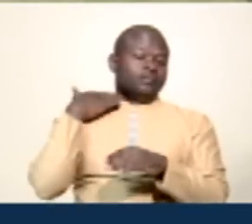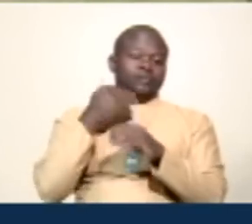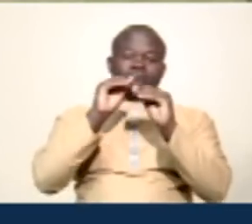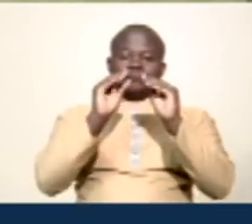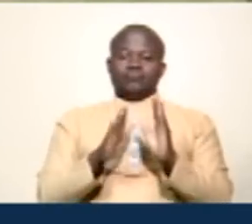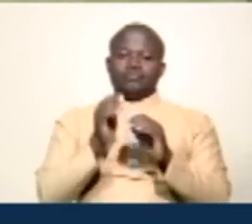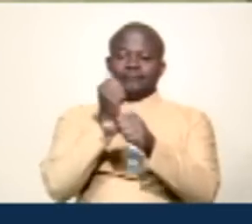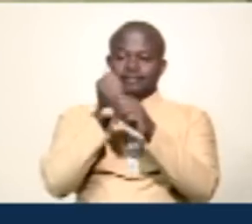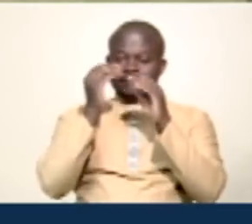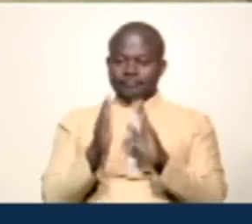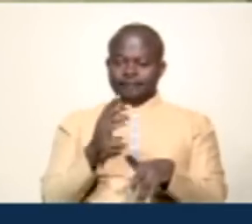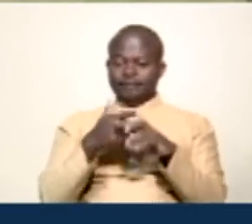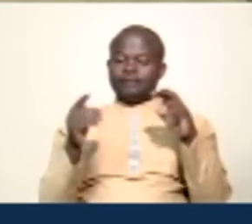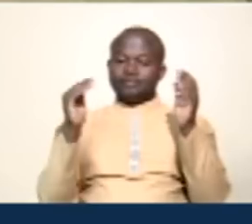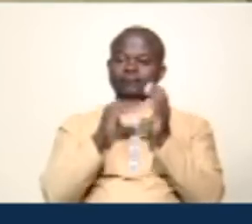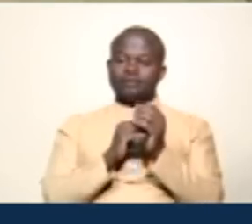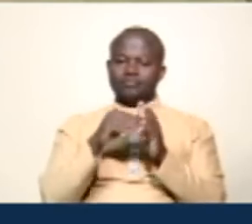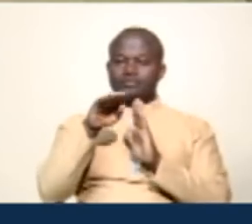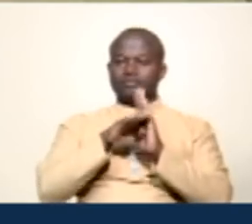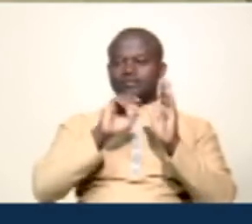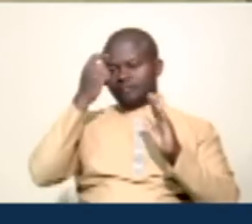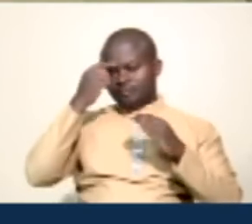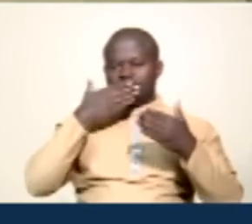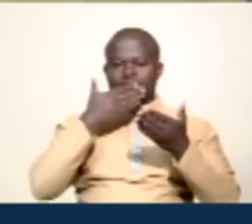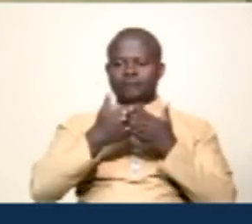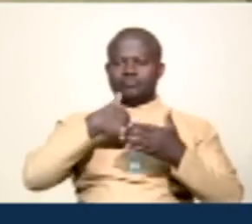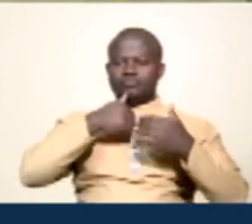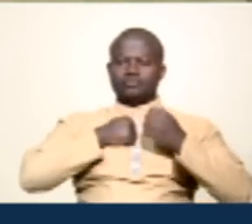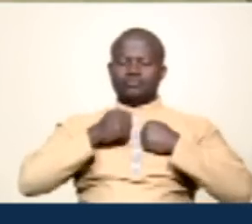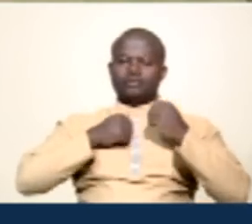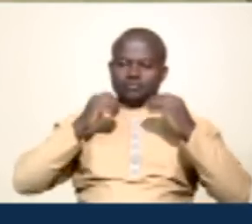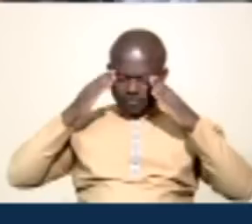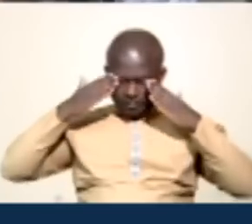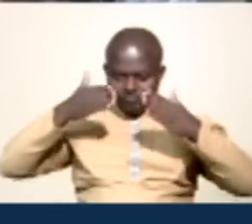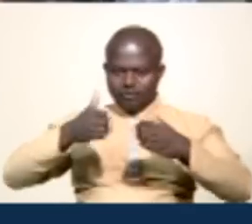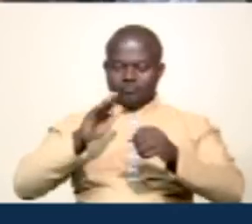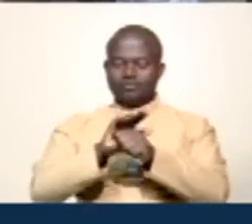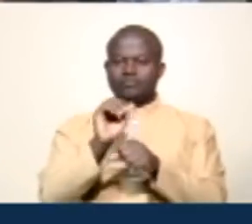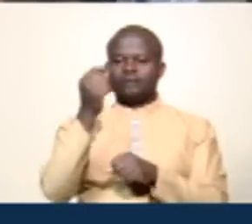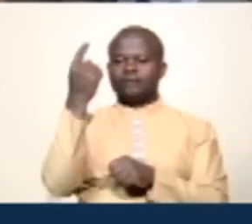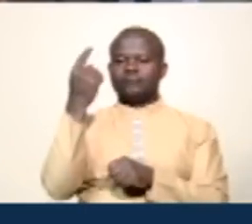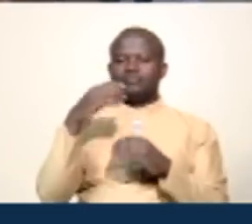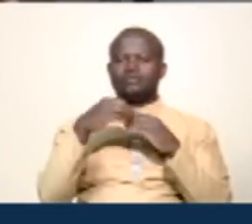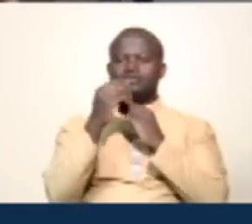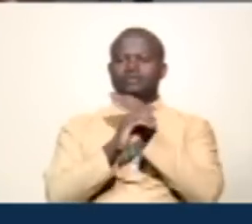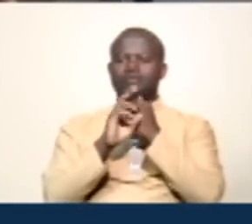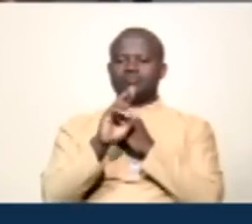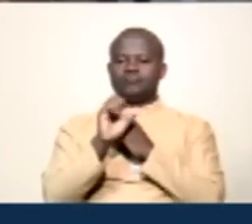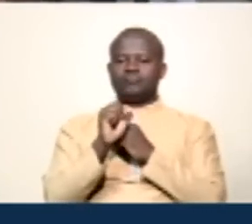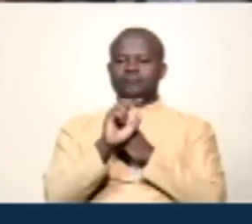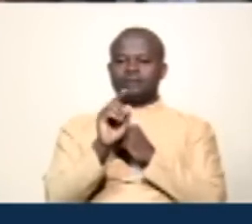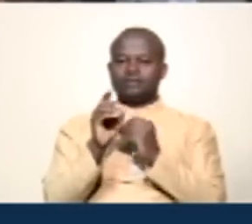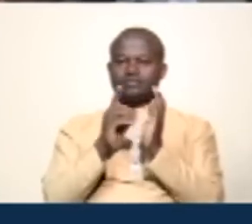abakozi, ariko na gahunda ya leta nziza ya Ndi Umunyarwanda nayo tukayishyira ku isonga. Umuyobozi w'akarere ka Rusizi